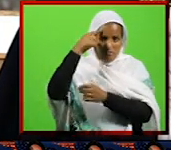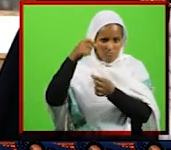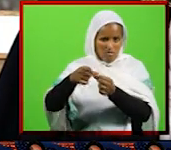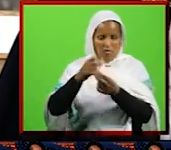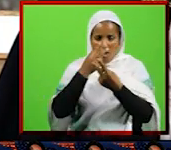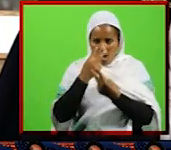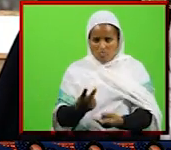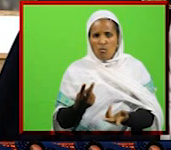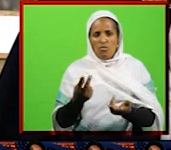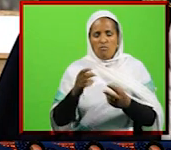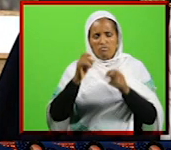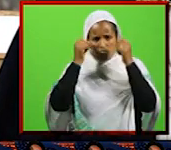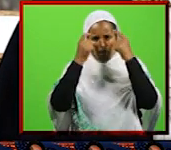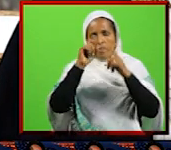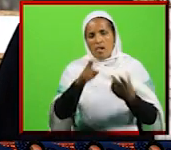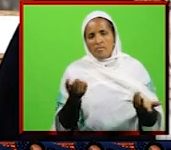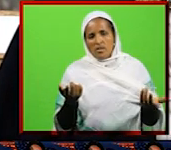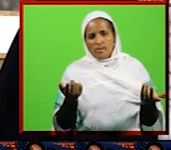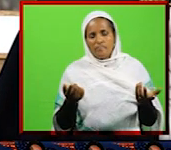አይተው መረዳት አለባቸው።